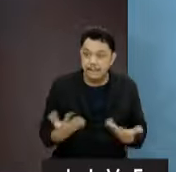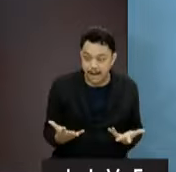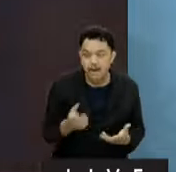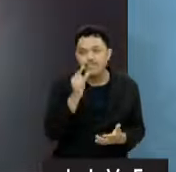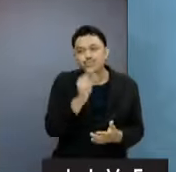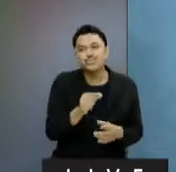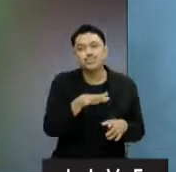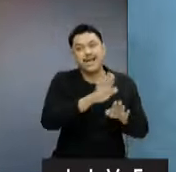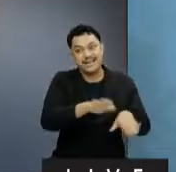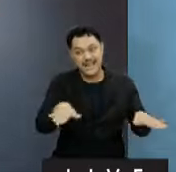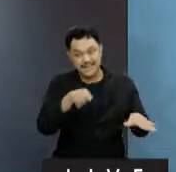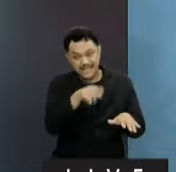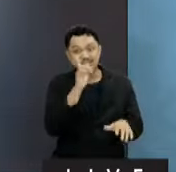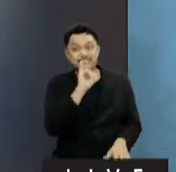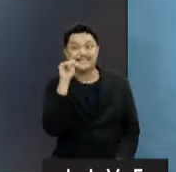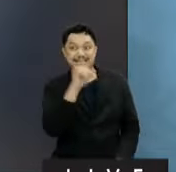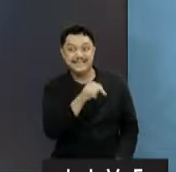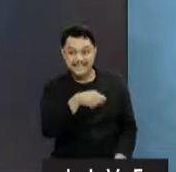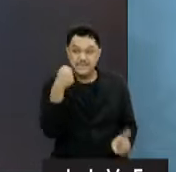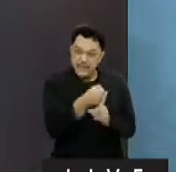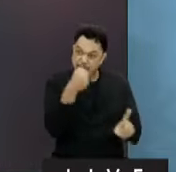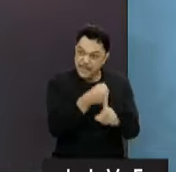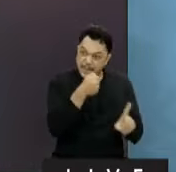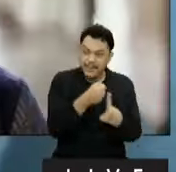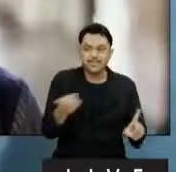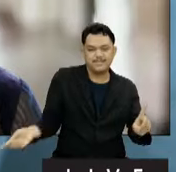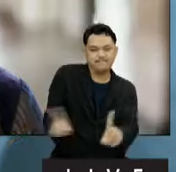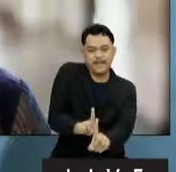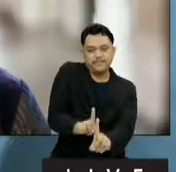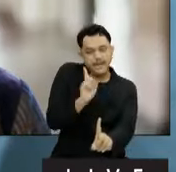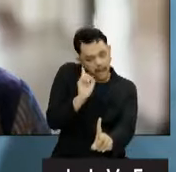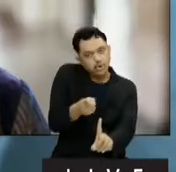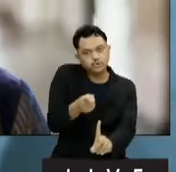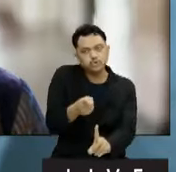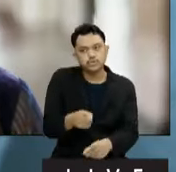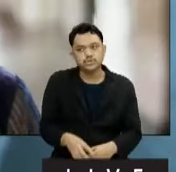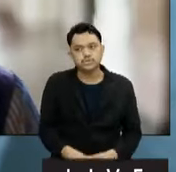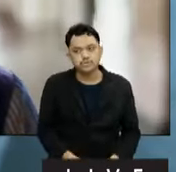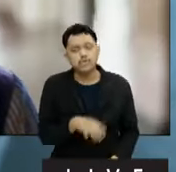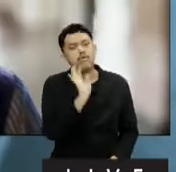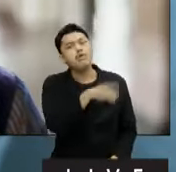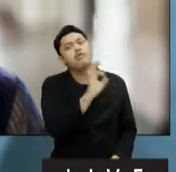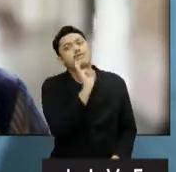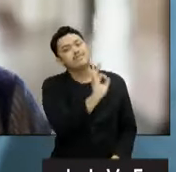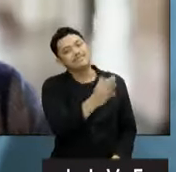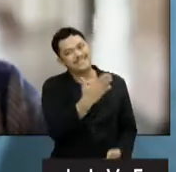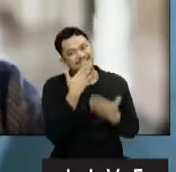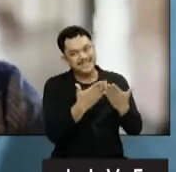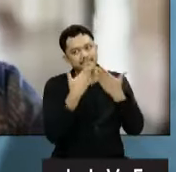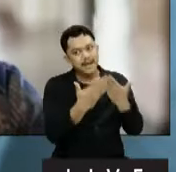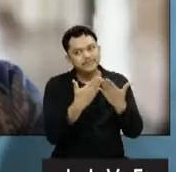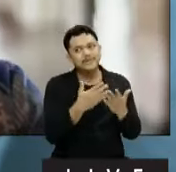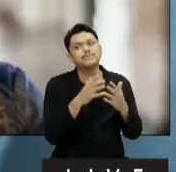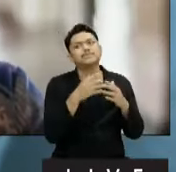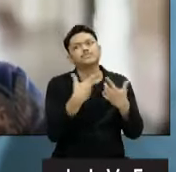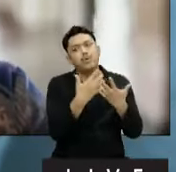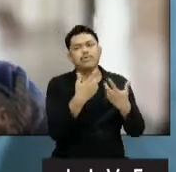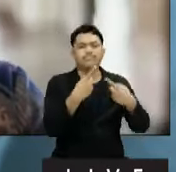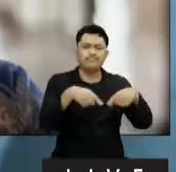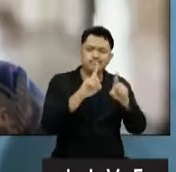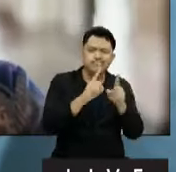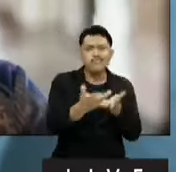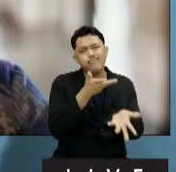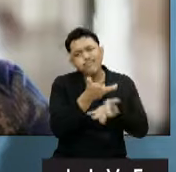yang seperti ini. Baik, terima kasih Bauli Grasinta sudah mau bergabung bersama kami di Berita Satu Siang dan